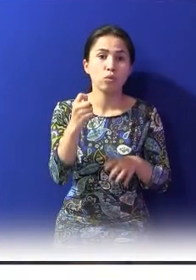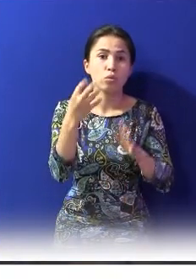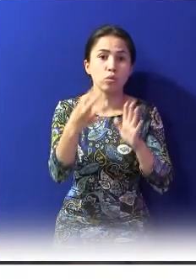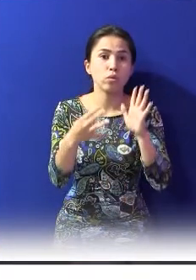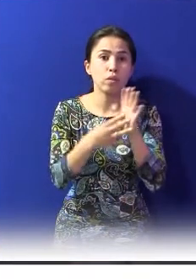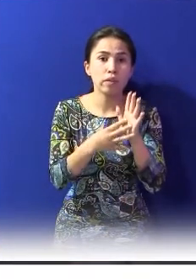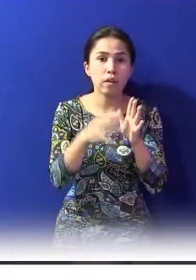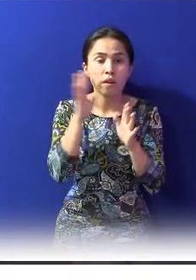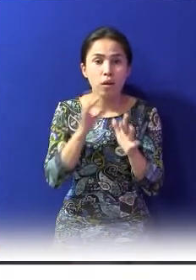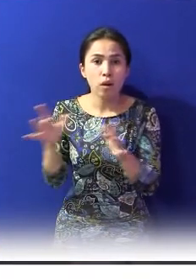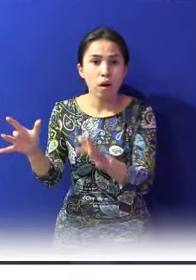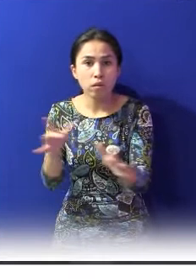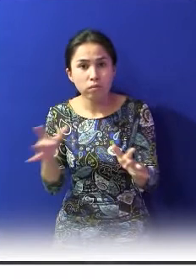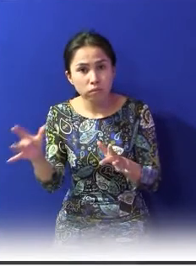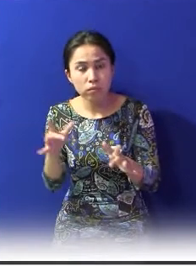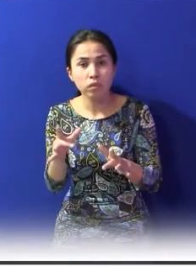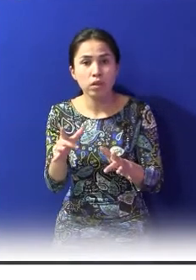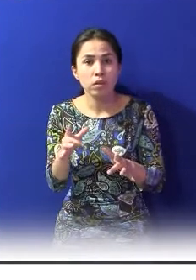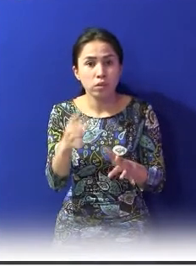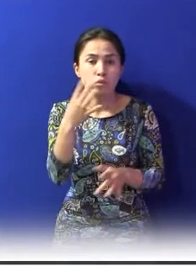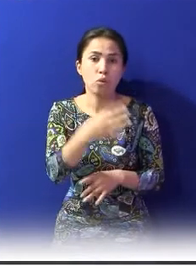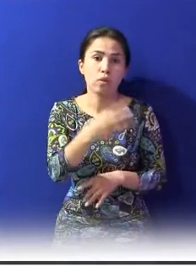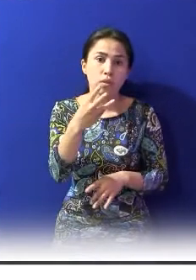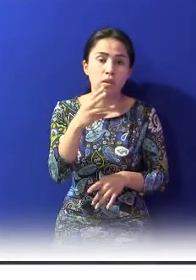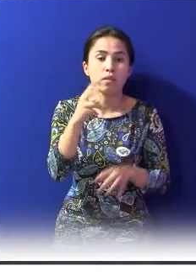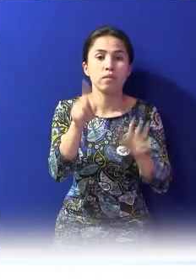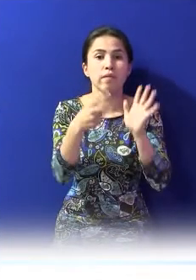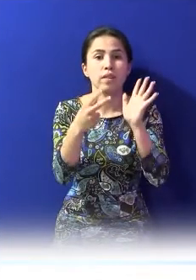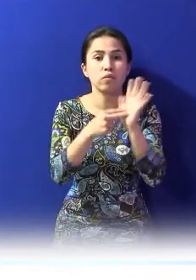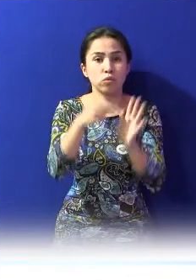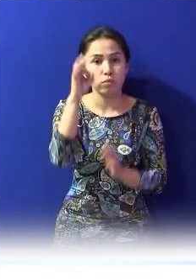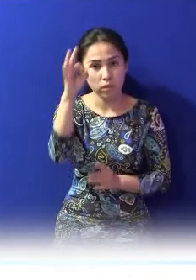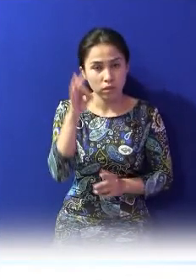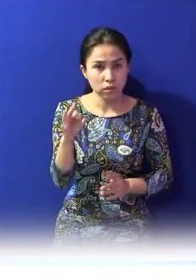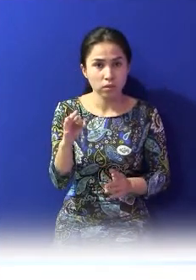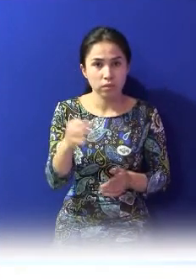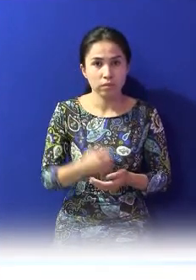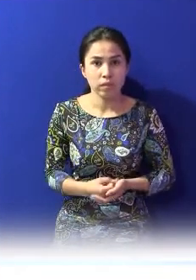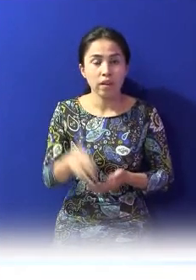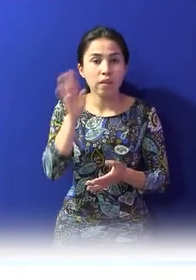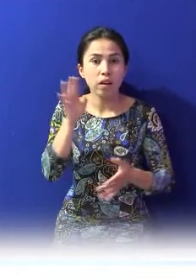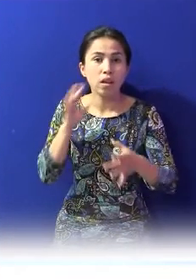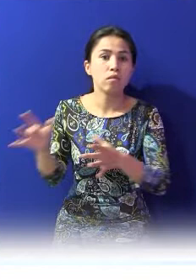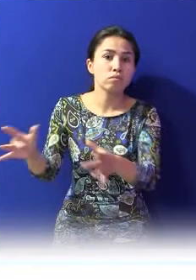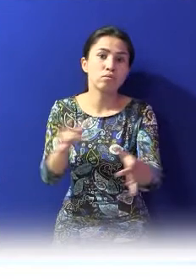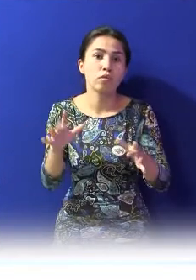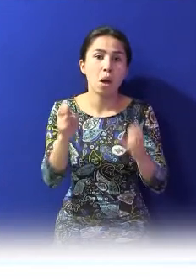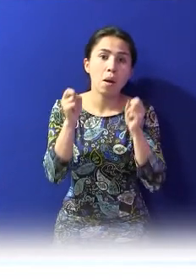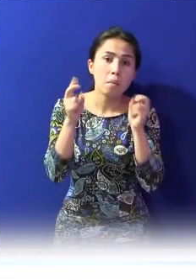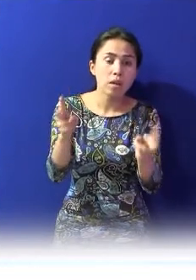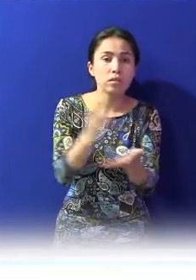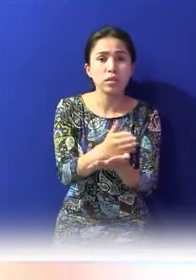жылы жоспарланған 39 жобаның 15 жүзеге асырылмаған. Қазіргі таңда мемлекеттік жекеменшік